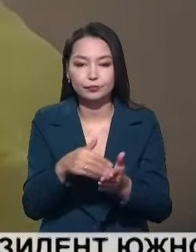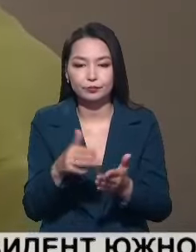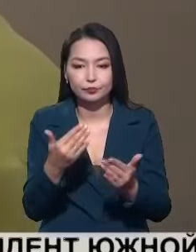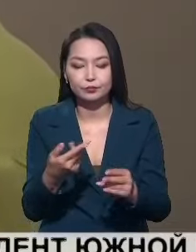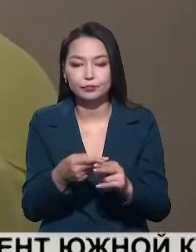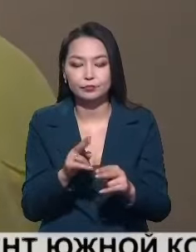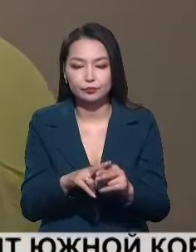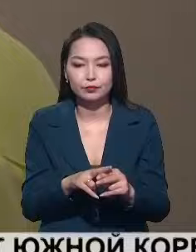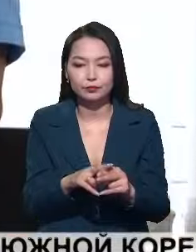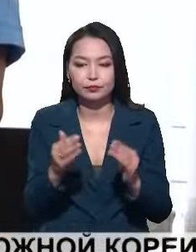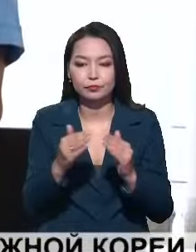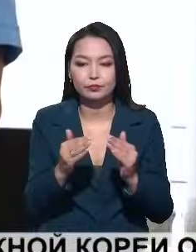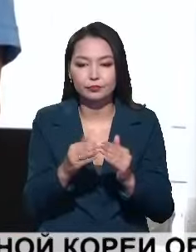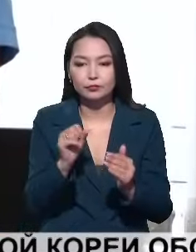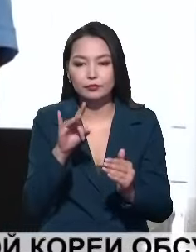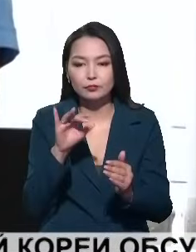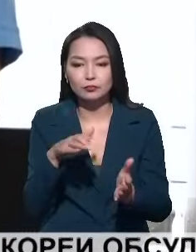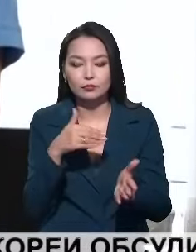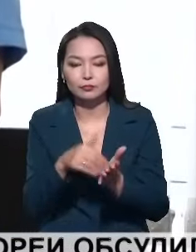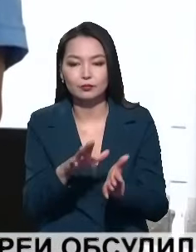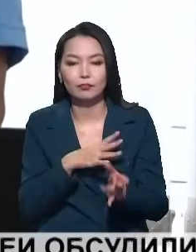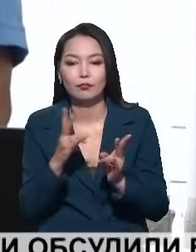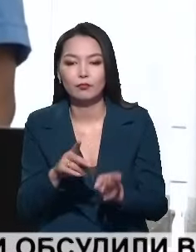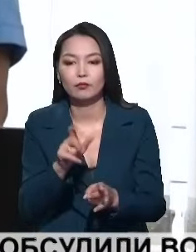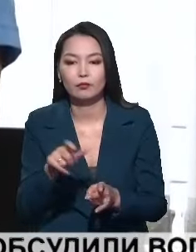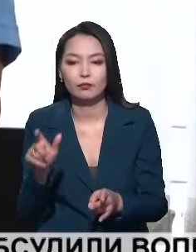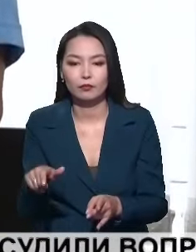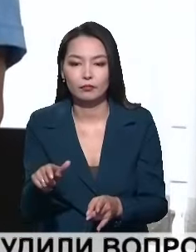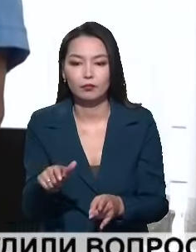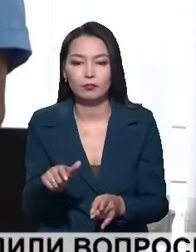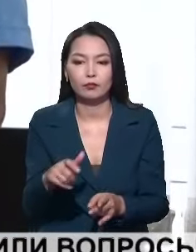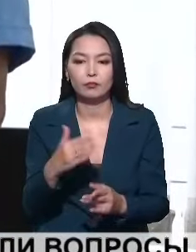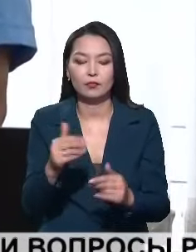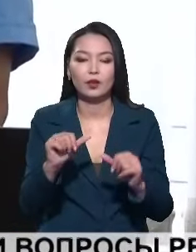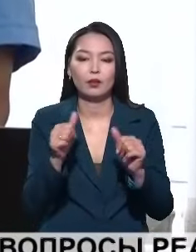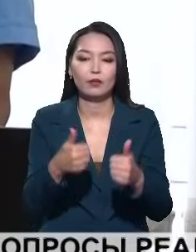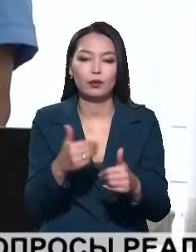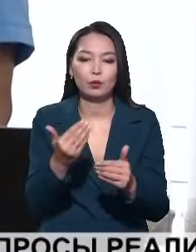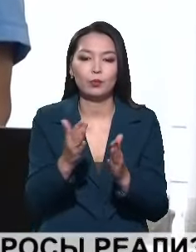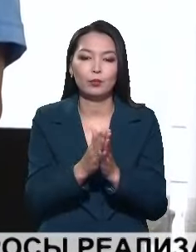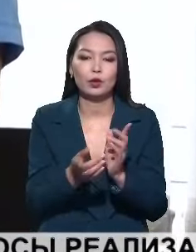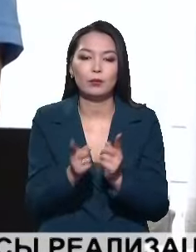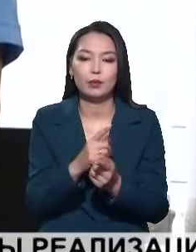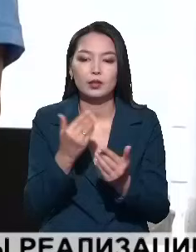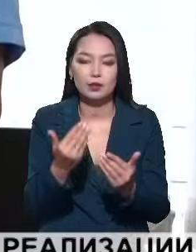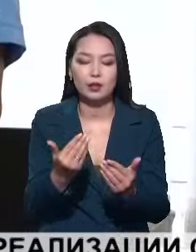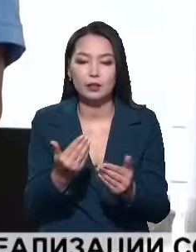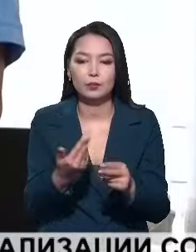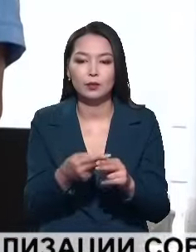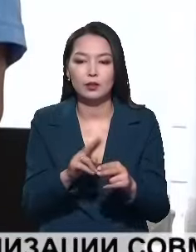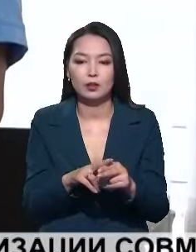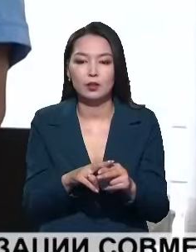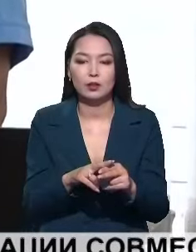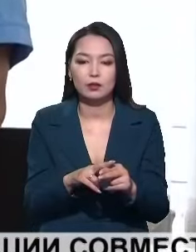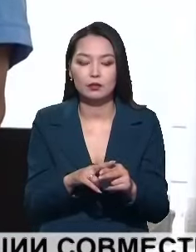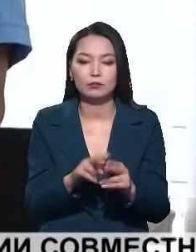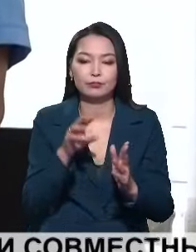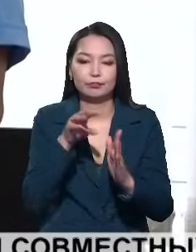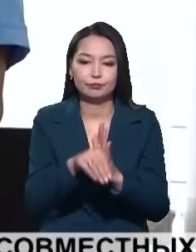СИЗО под домашний арест. Субъективная сторона характеризуется неосторожной формой вины в виде самонадеянности и